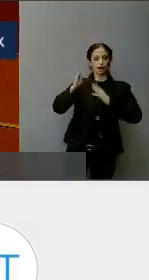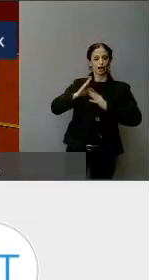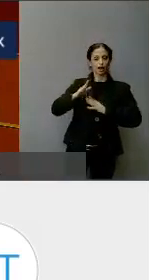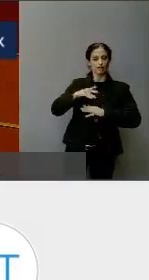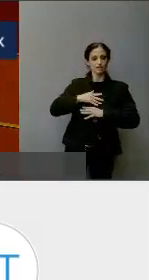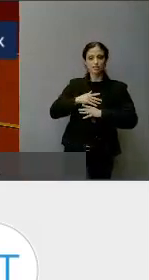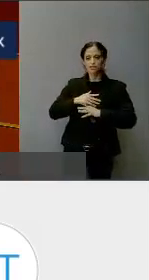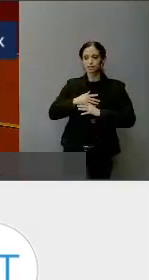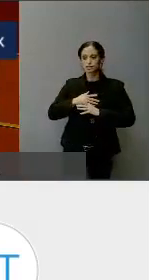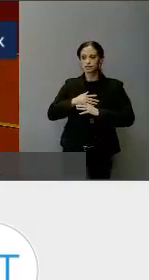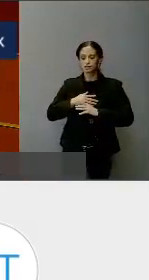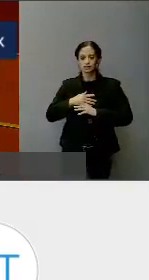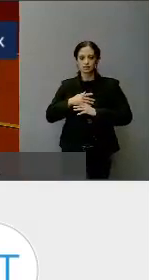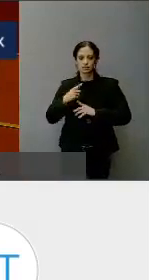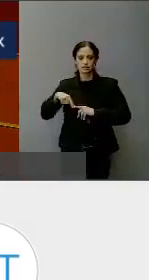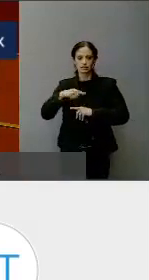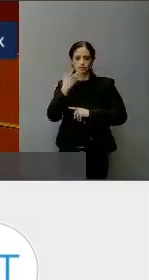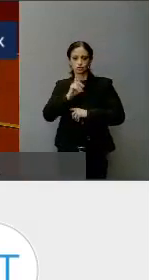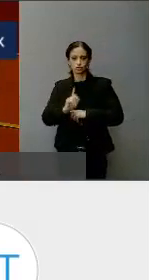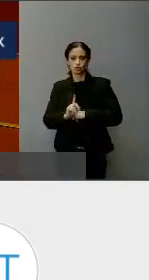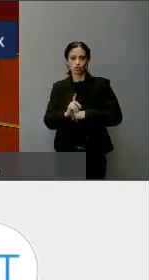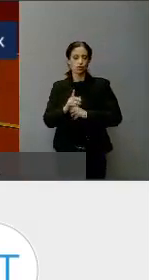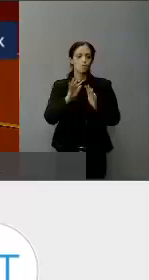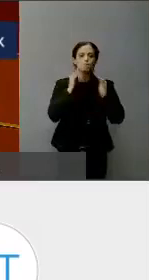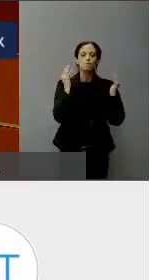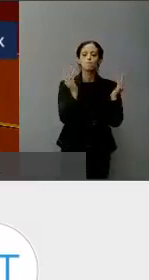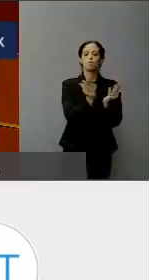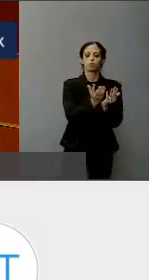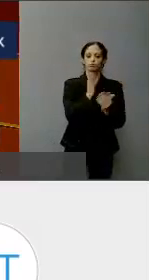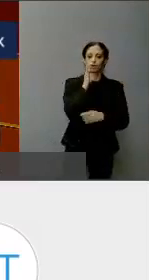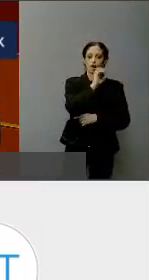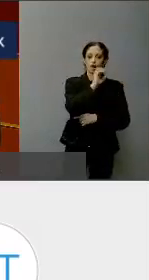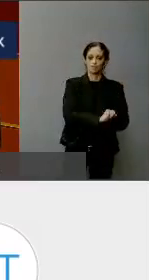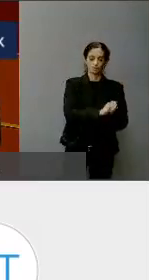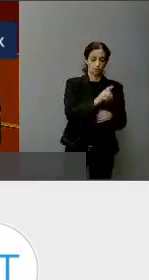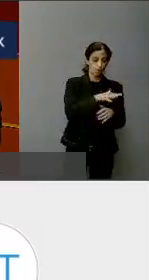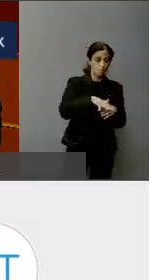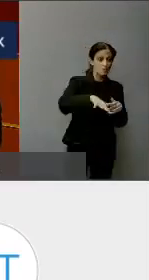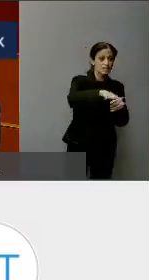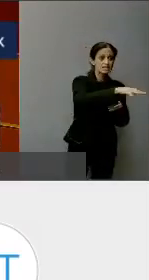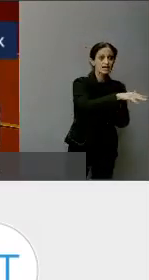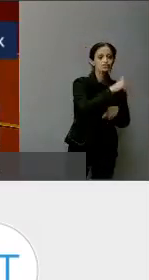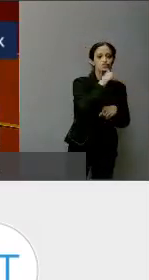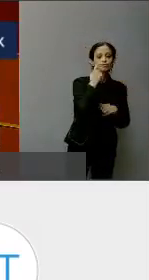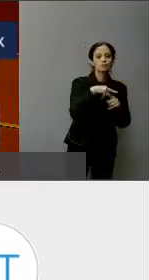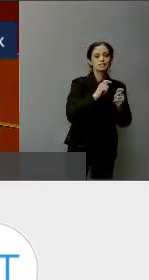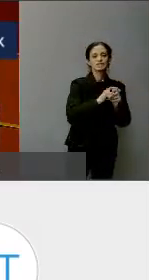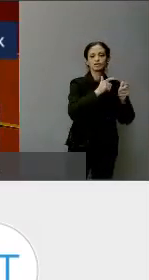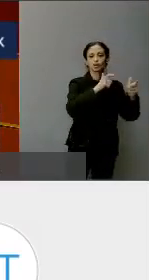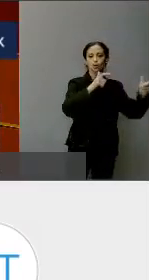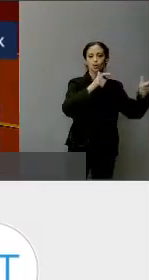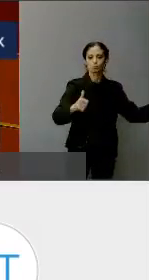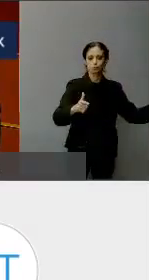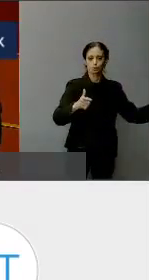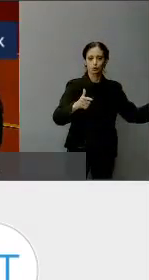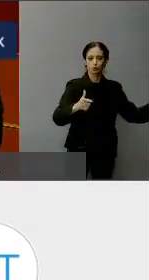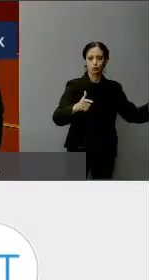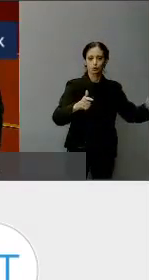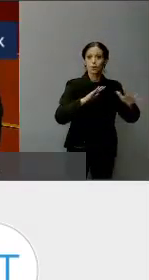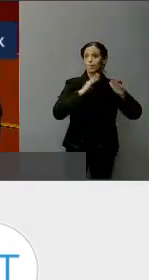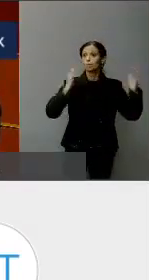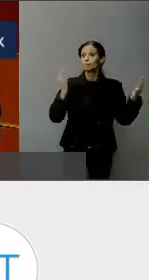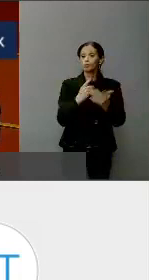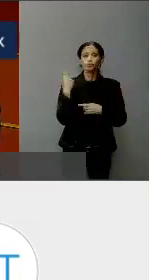capito che la tutela dell'ambiente del paesaggio sono fattori di sviluppo non sono vincoli sono fattori di sviluppo tutto il mondo tranne questa